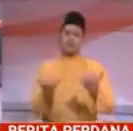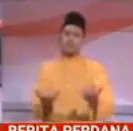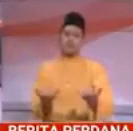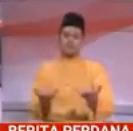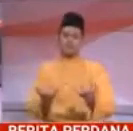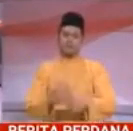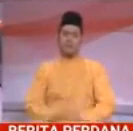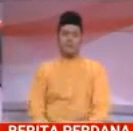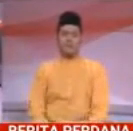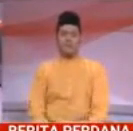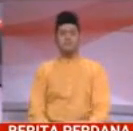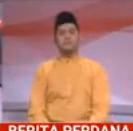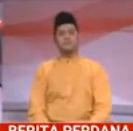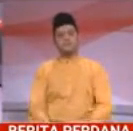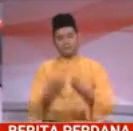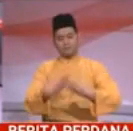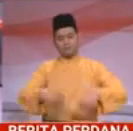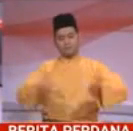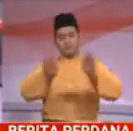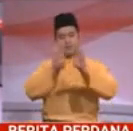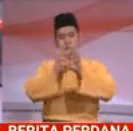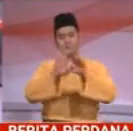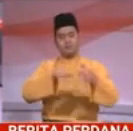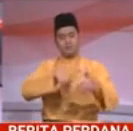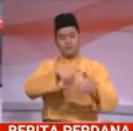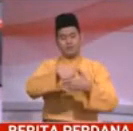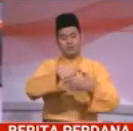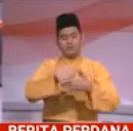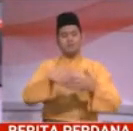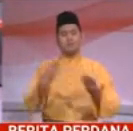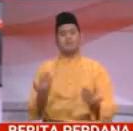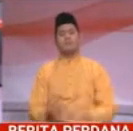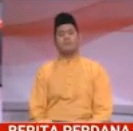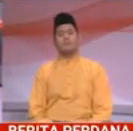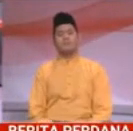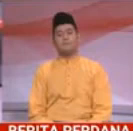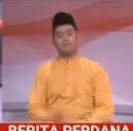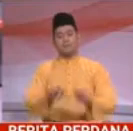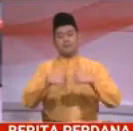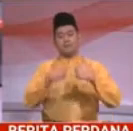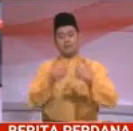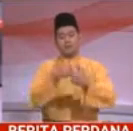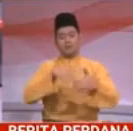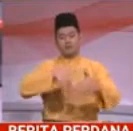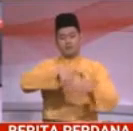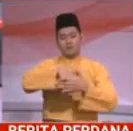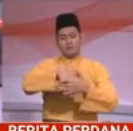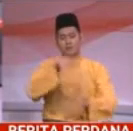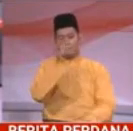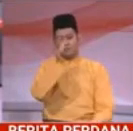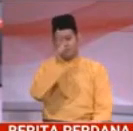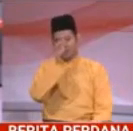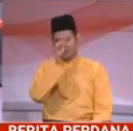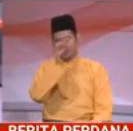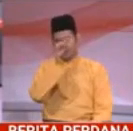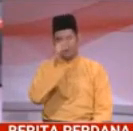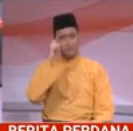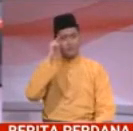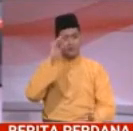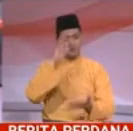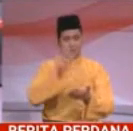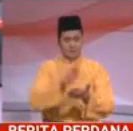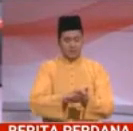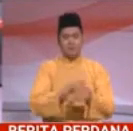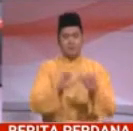Hai masih perkembangan bola sepak tempat on Persatuan bola sepak melakukan naikkan Muse yakin dapat melengkapkan dokumen seperti diminta